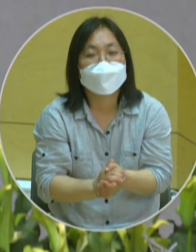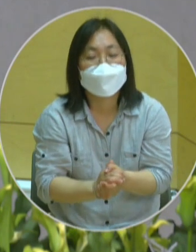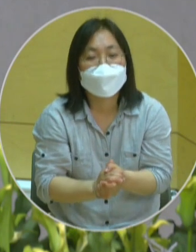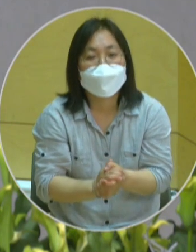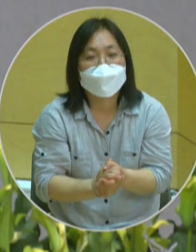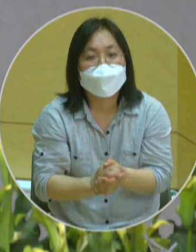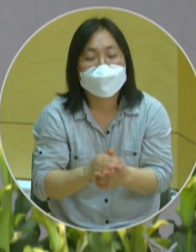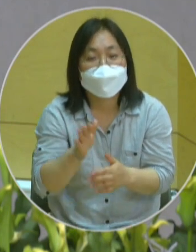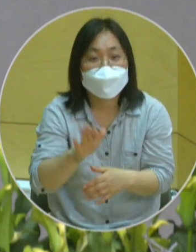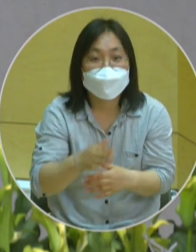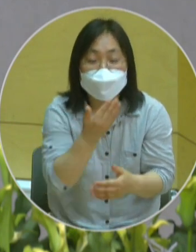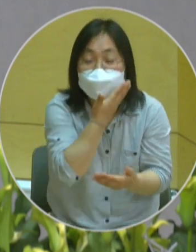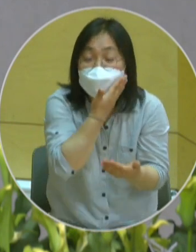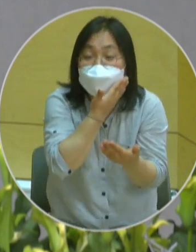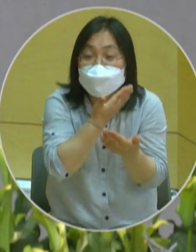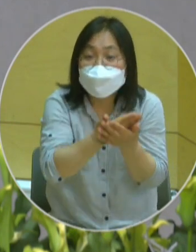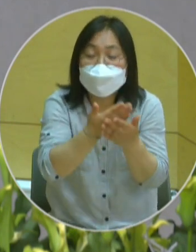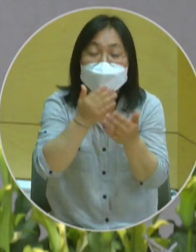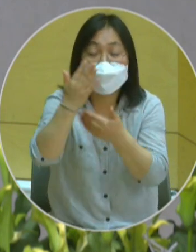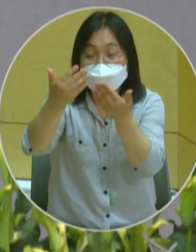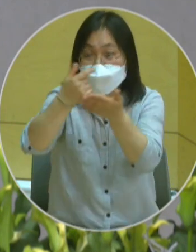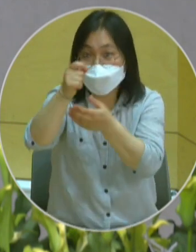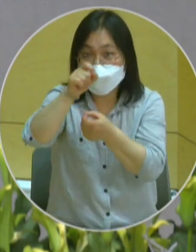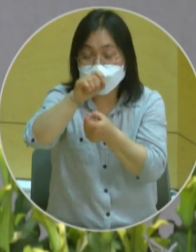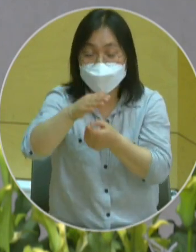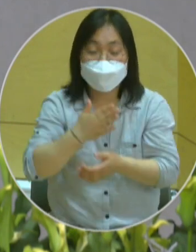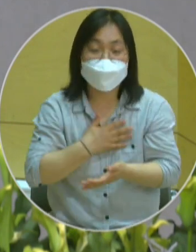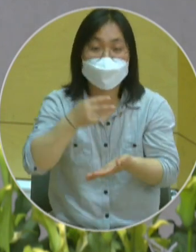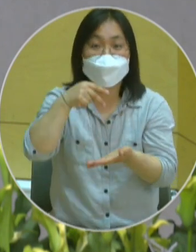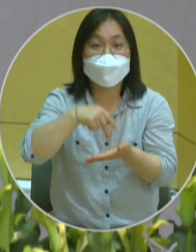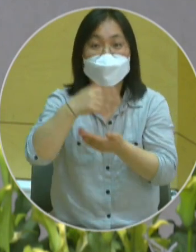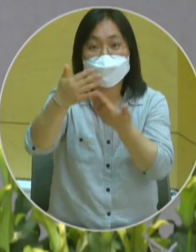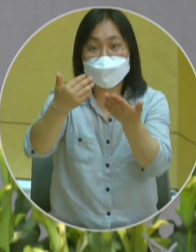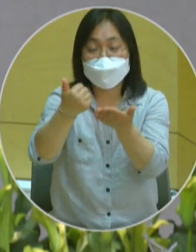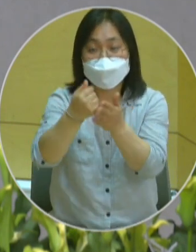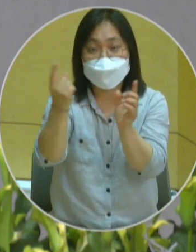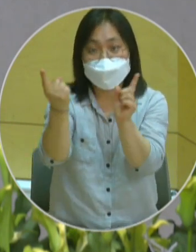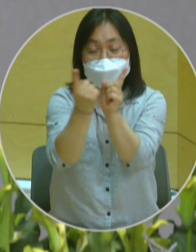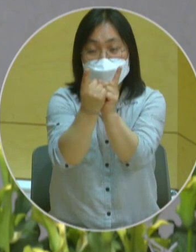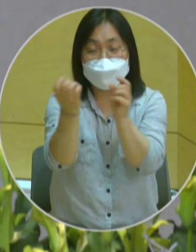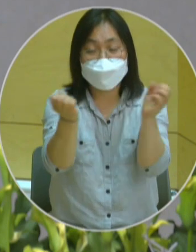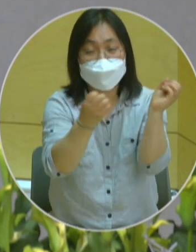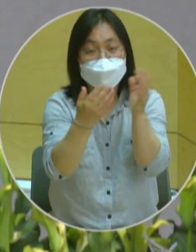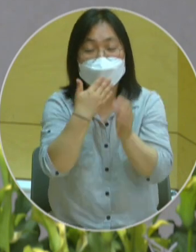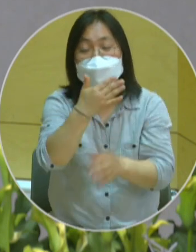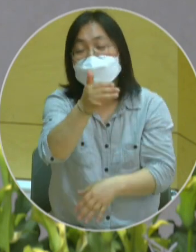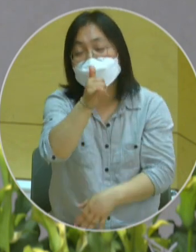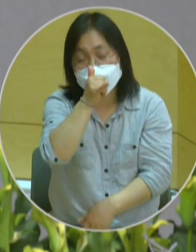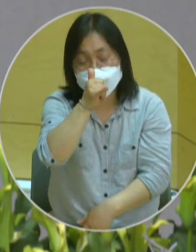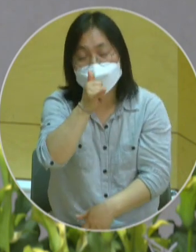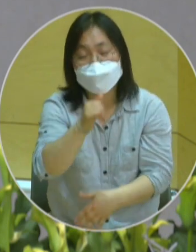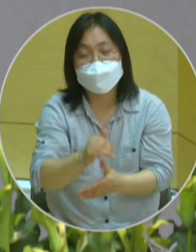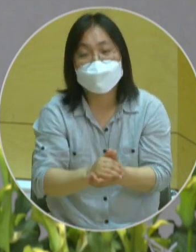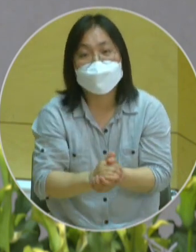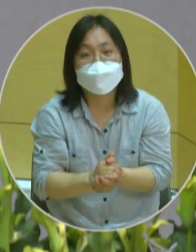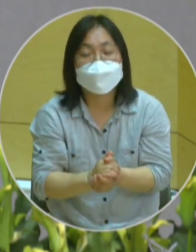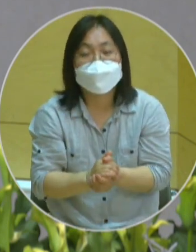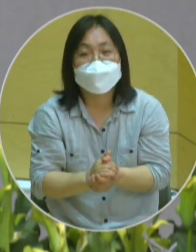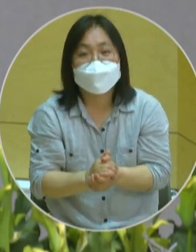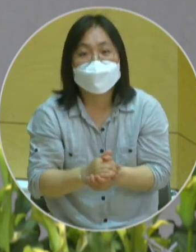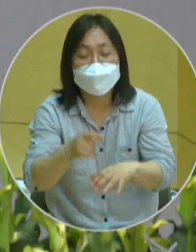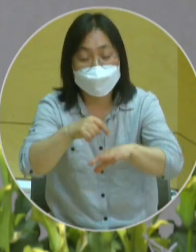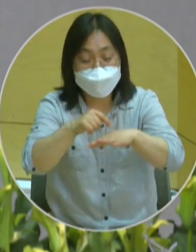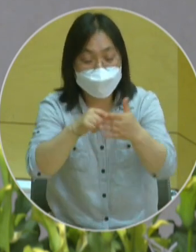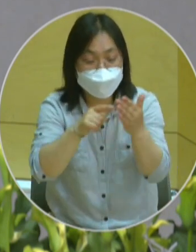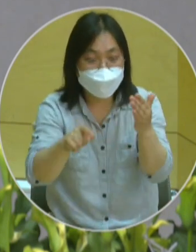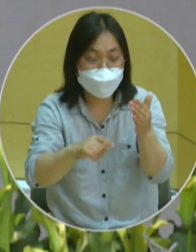그런데 그 존귀하신 하나님 앞에 내가 서서 하나님과 대면하여 이야기할 수 있다는 것, 대화할 수 있다는 것, 이